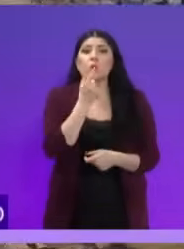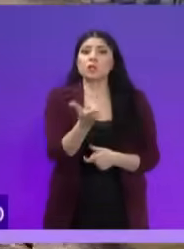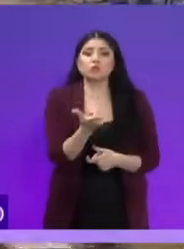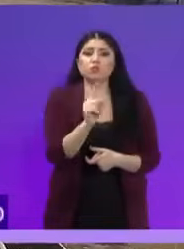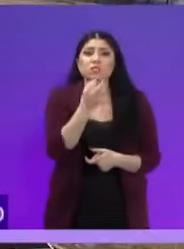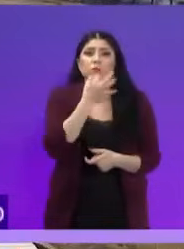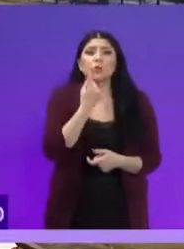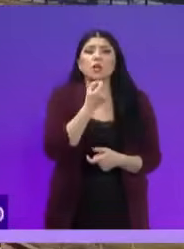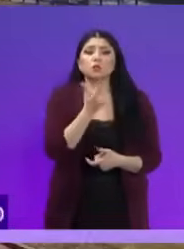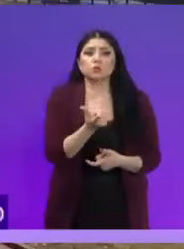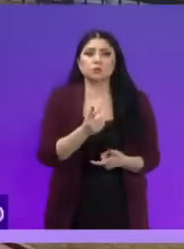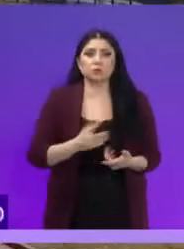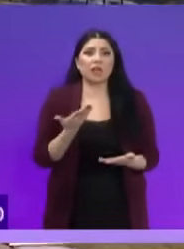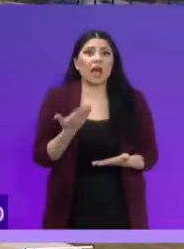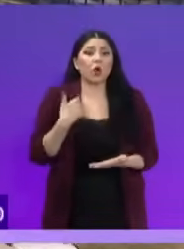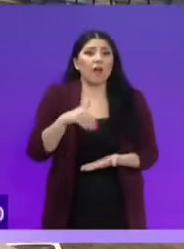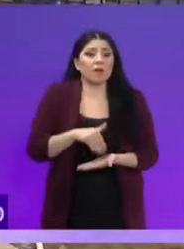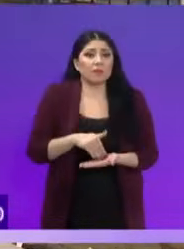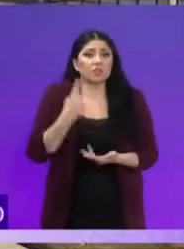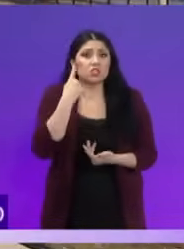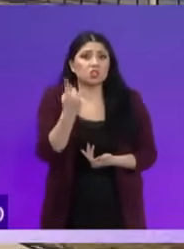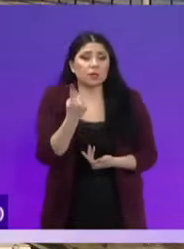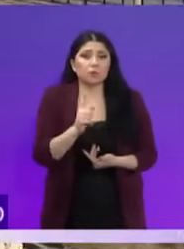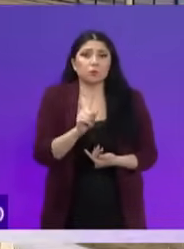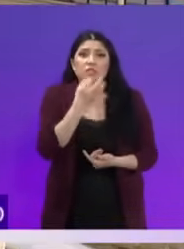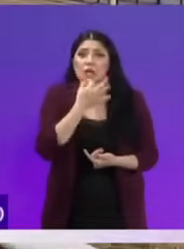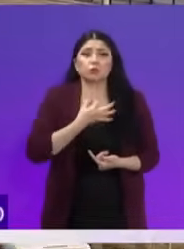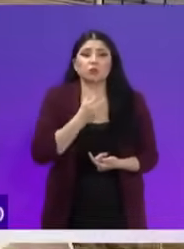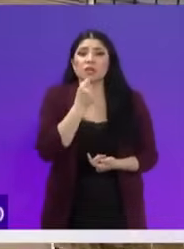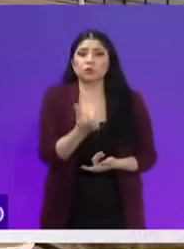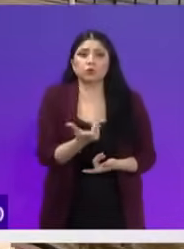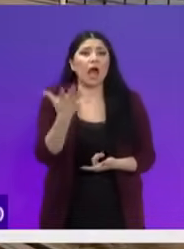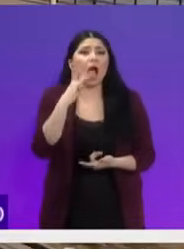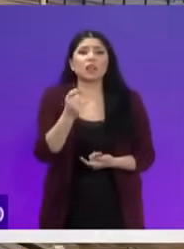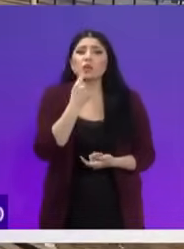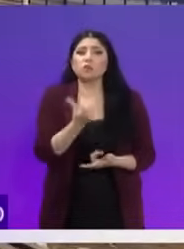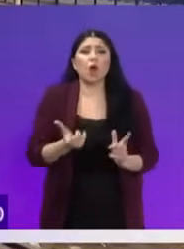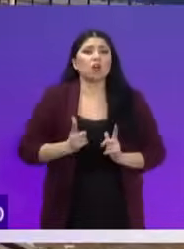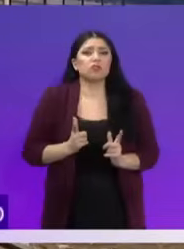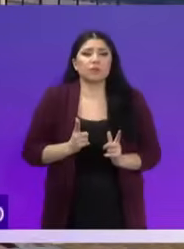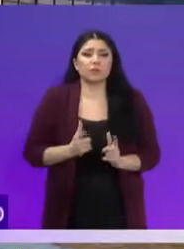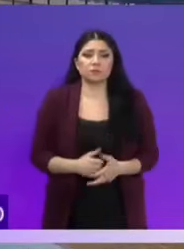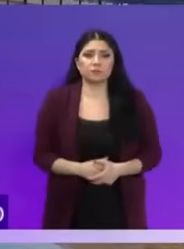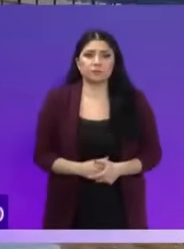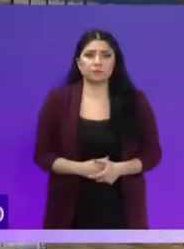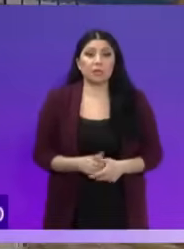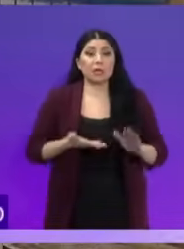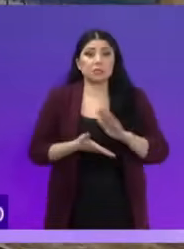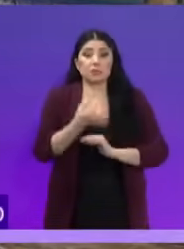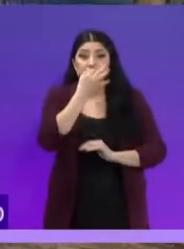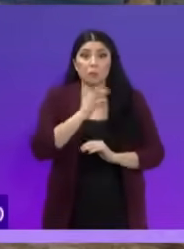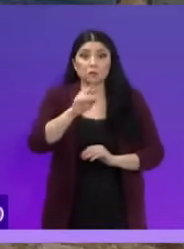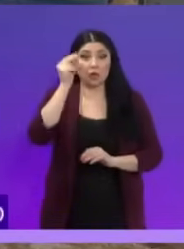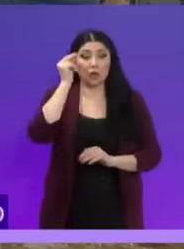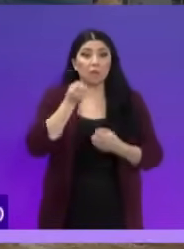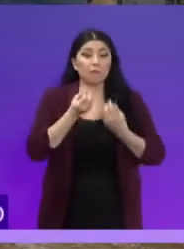răspunsurile pe care aveam nevoie. Nu au fost primite. Ce alte răspunsuri mai așteptați? În schimb, am primit aceste vești. Chiar